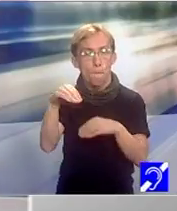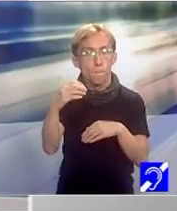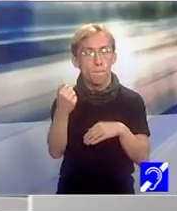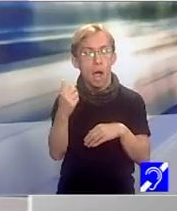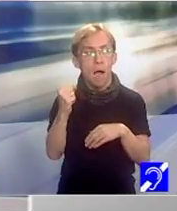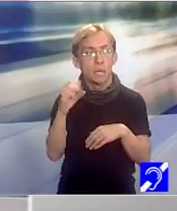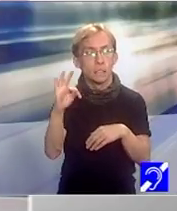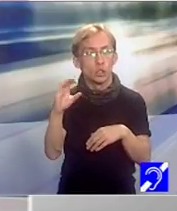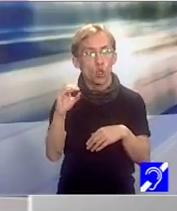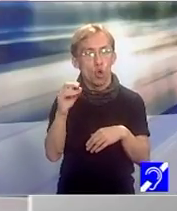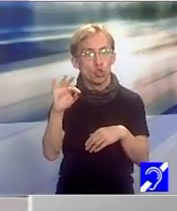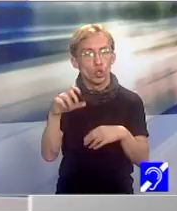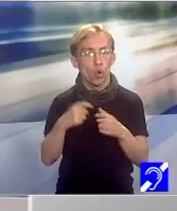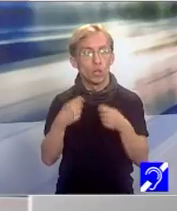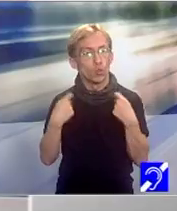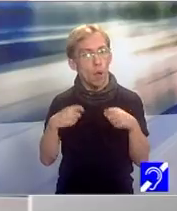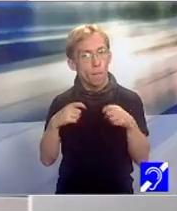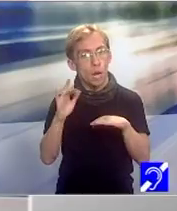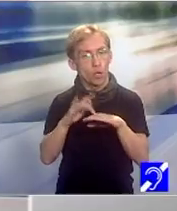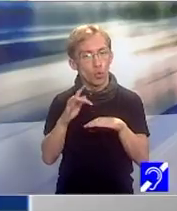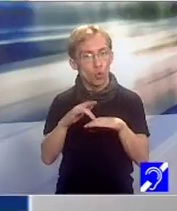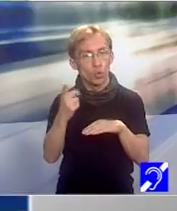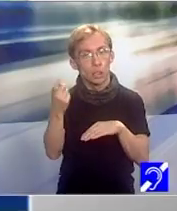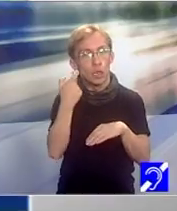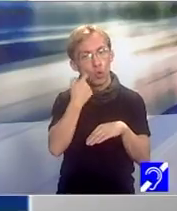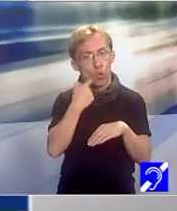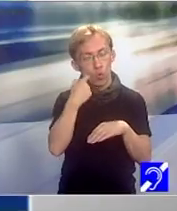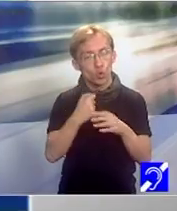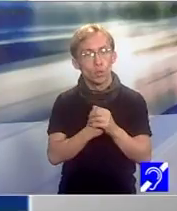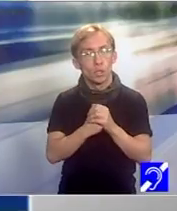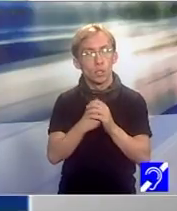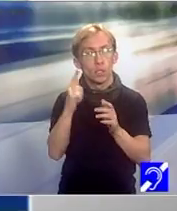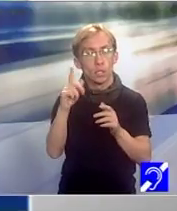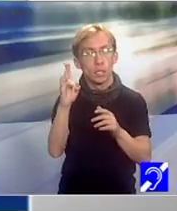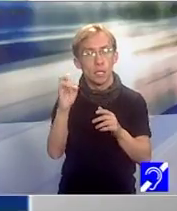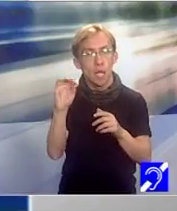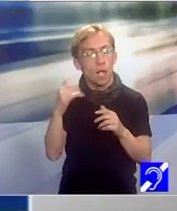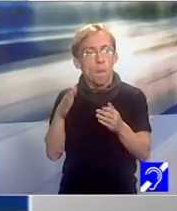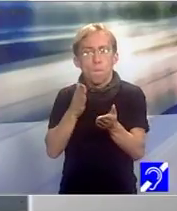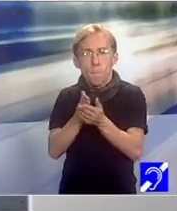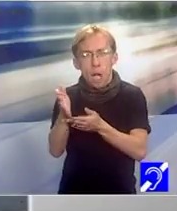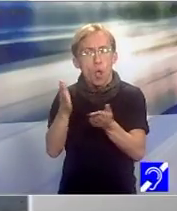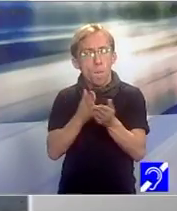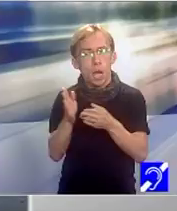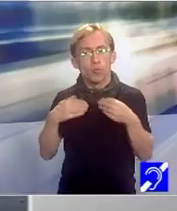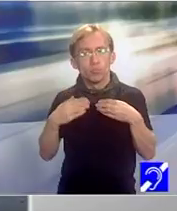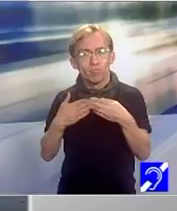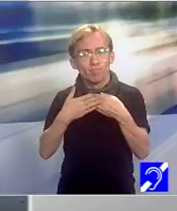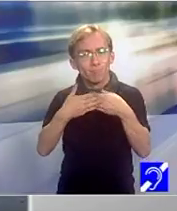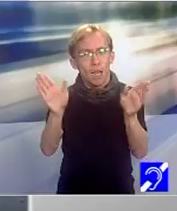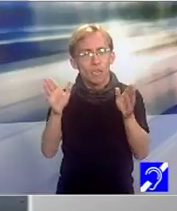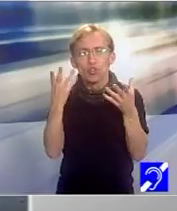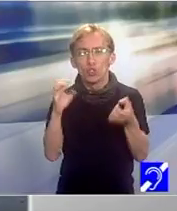mastocitoză, doamna doctor Nadia German din Cluj, întotdeauna foarte deschisă la ceea ce înseamnă mastocitoză